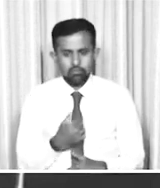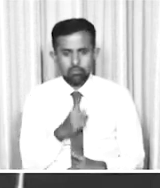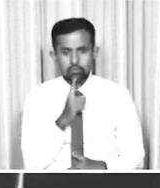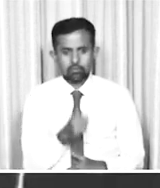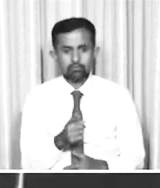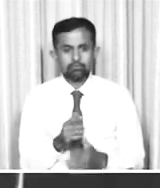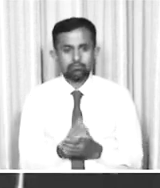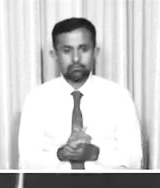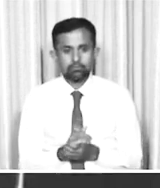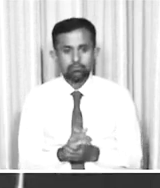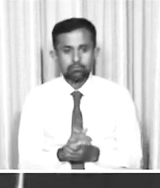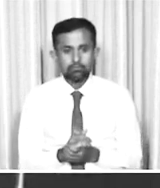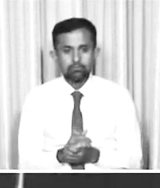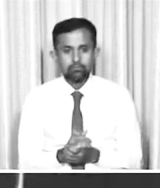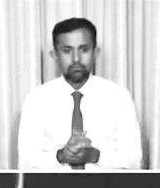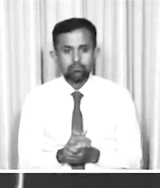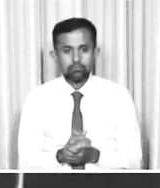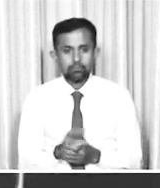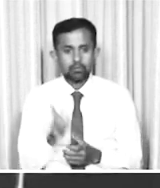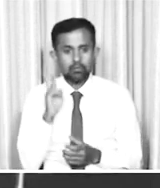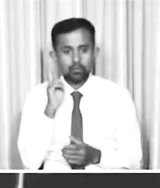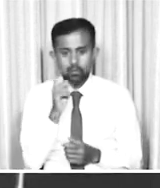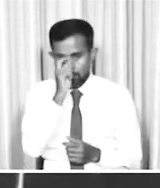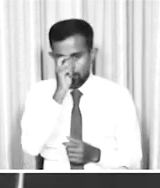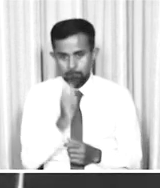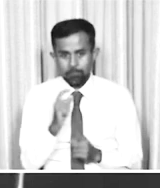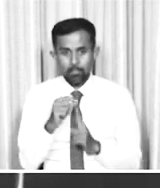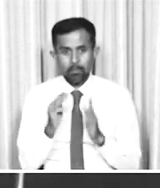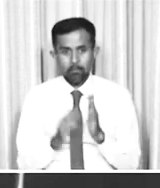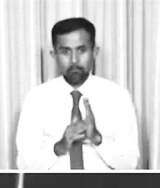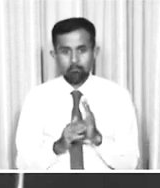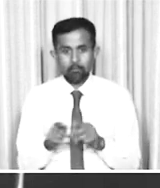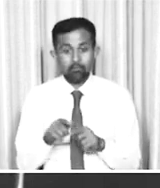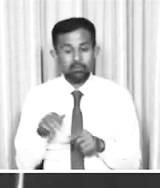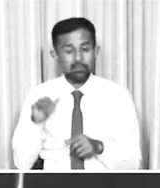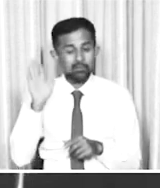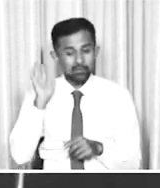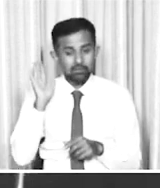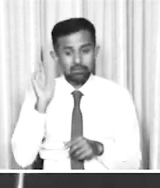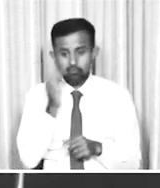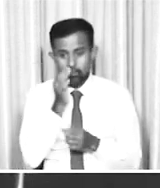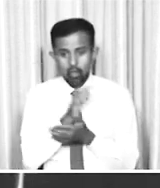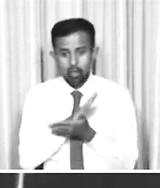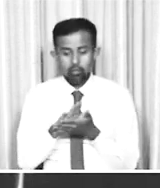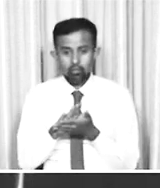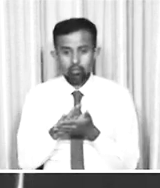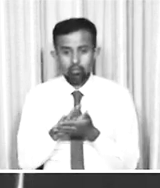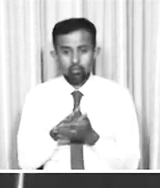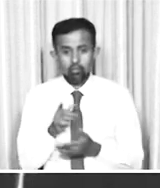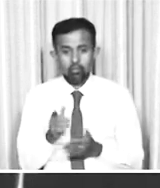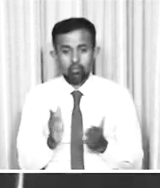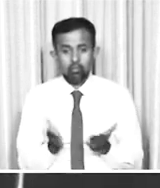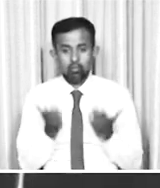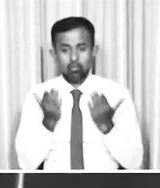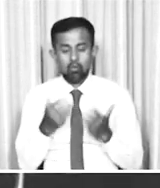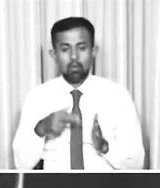ரிஃபைனரி ஒன்று ரணில் விக்ரமசிங்கே அவர்கள் பிரைம் மினிஸ்டராக இருக்கின்ற பொழுது சஜித் பிரேமதாஸ் அவர்கள் அம்பாந்தோட்டையிலே அதற்கான அடிக்கல்லை நாட்டினார். மலிக் சமரவிக்ரம அவர்கள்